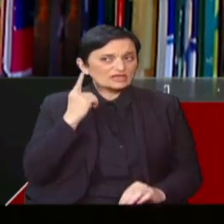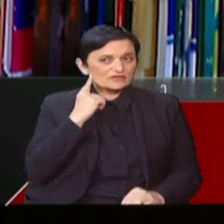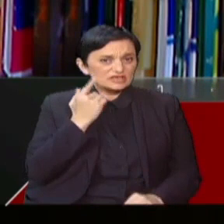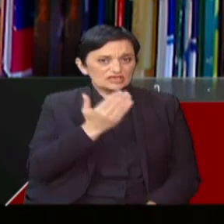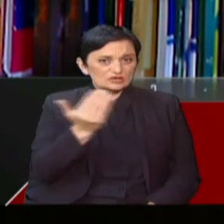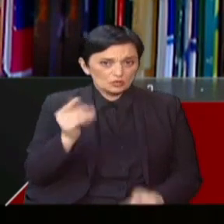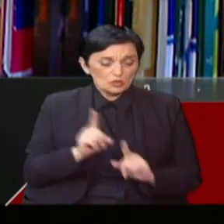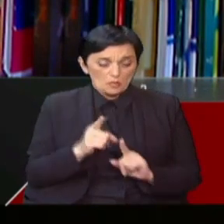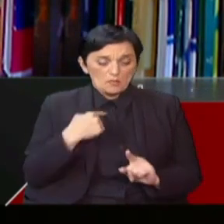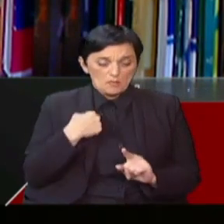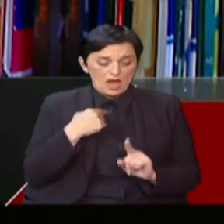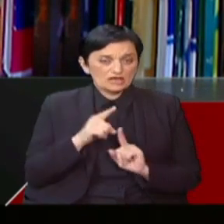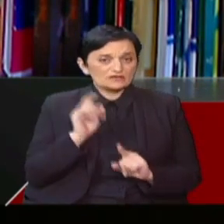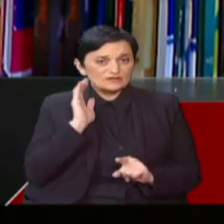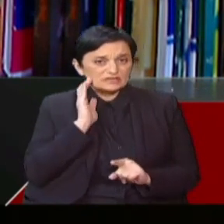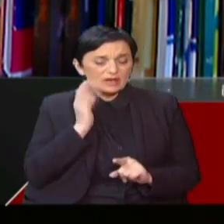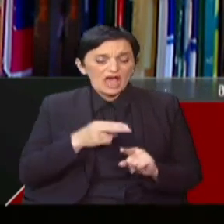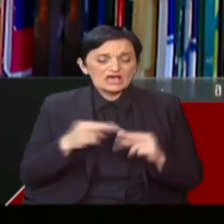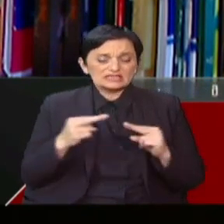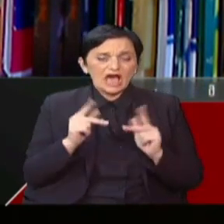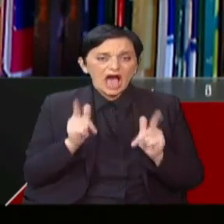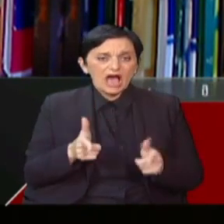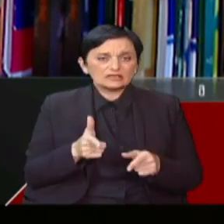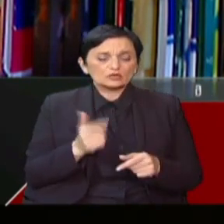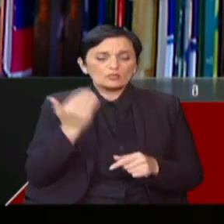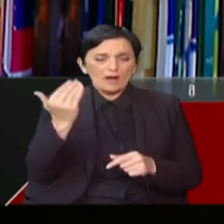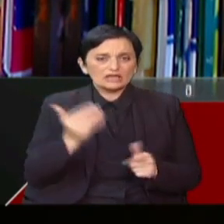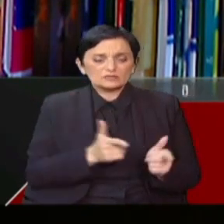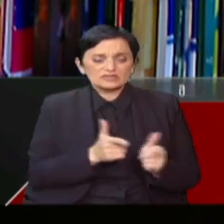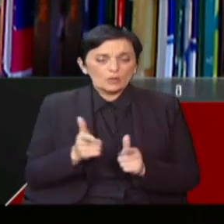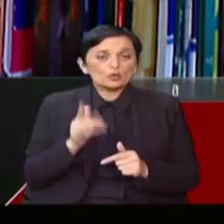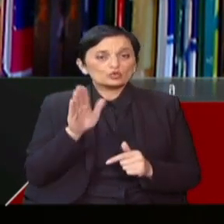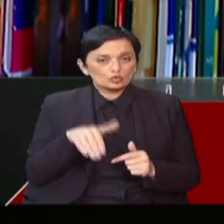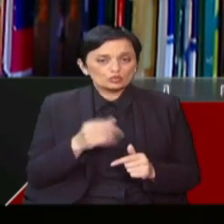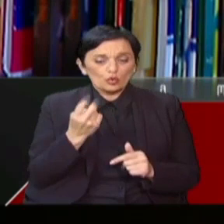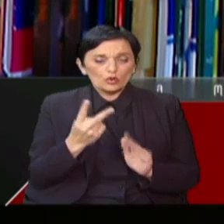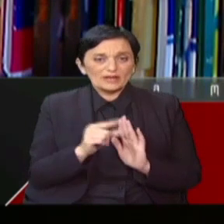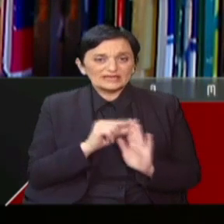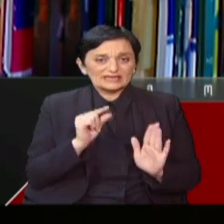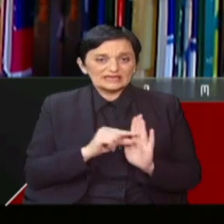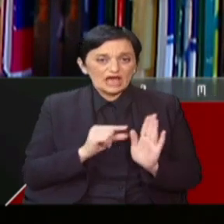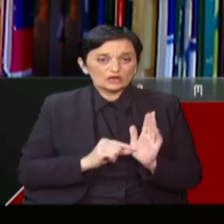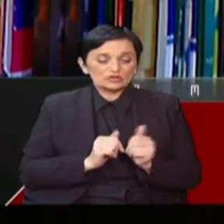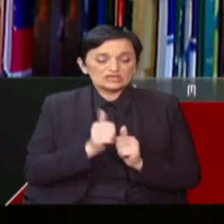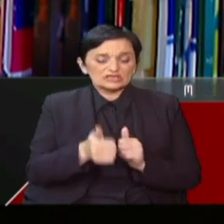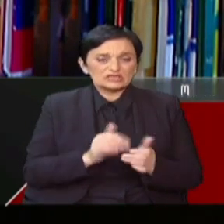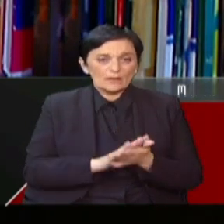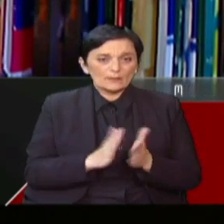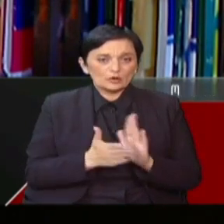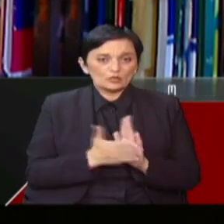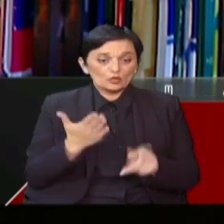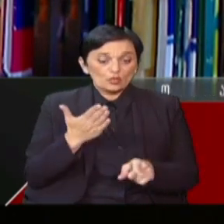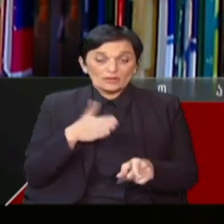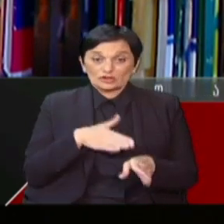უშუალოდ მეც მათ შორის, ეს კიდევ ერთხელ ადასტურებს მათ მზაობას, თუმცა გვაქვს 12 რეკომენდაცია წინაპირობა,